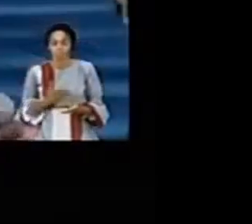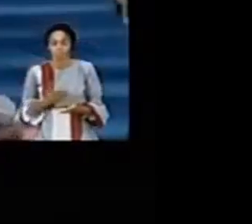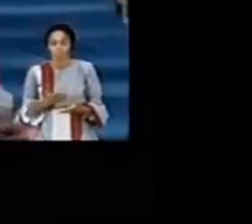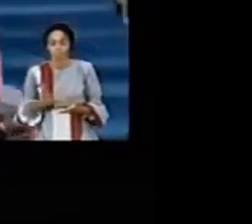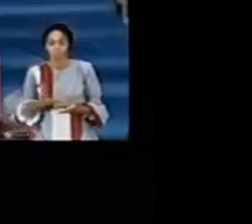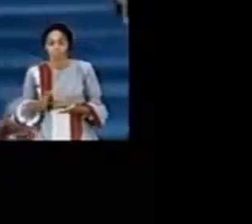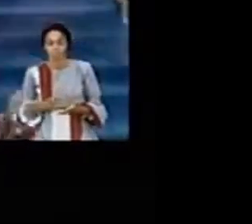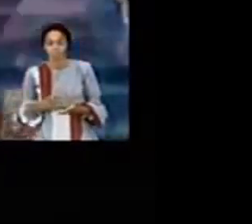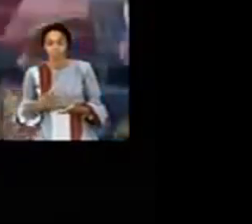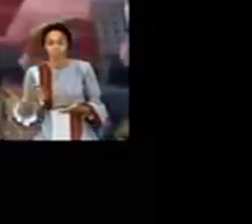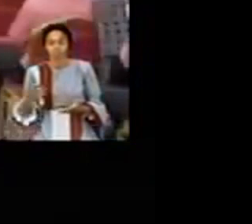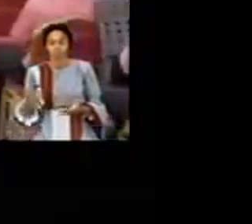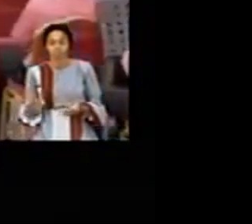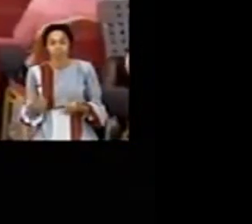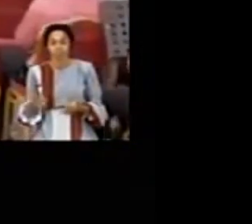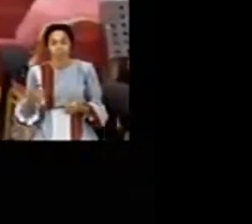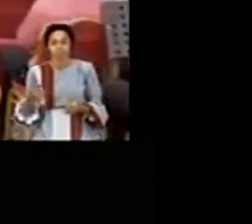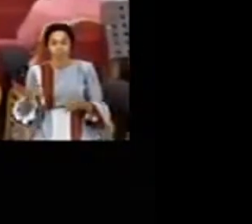prison